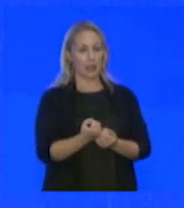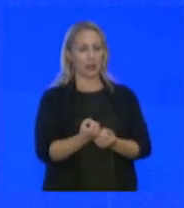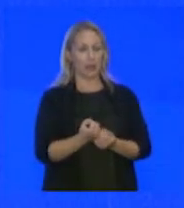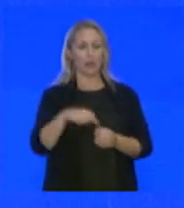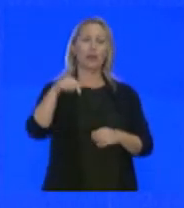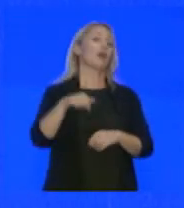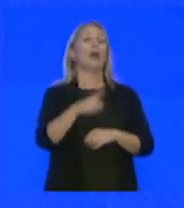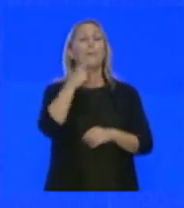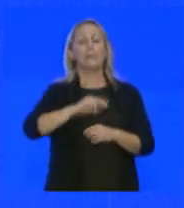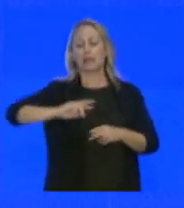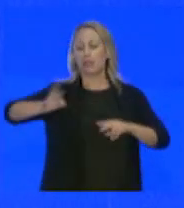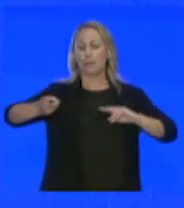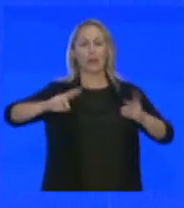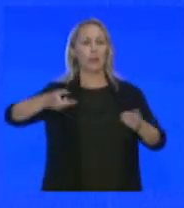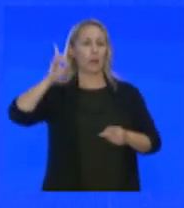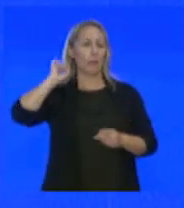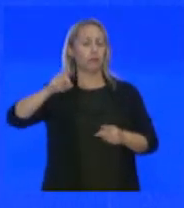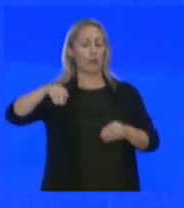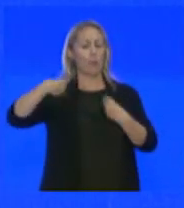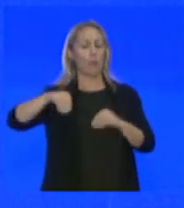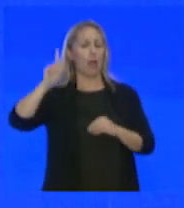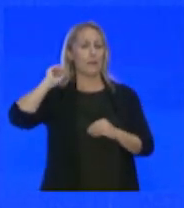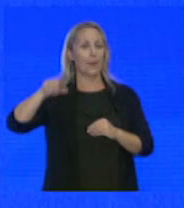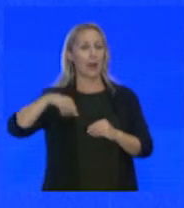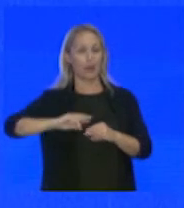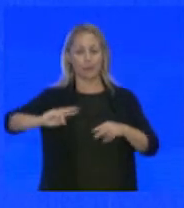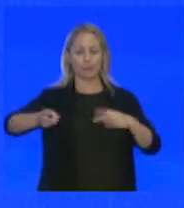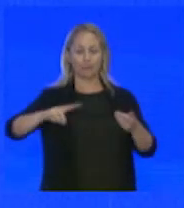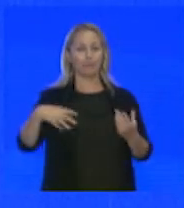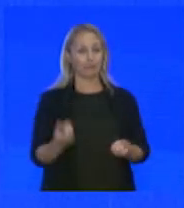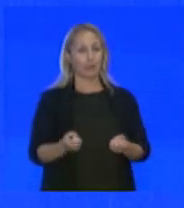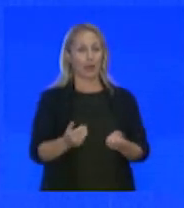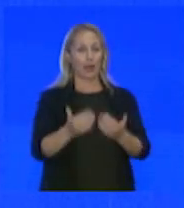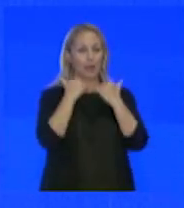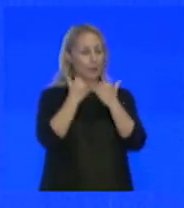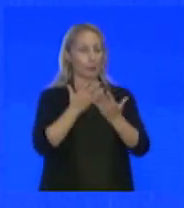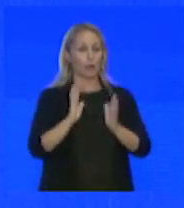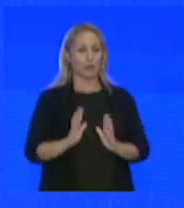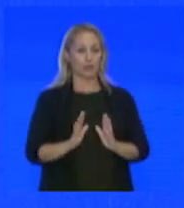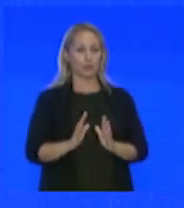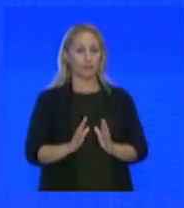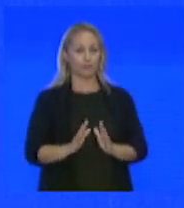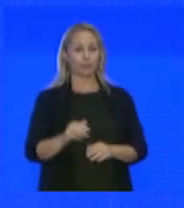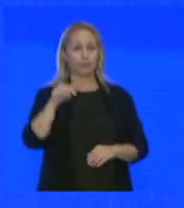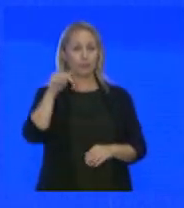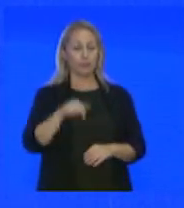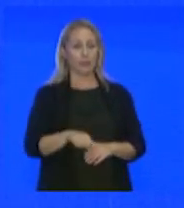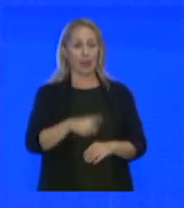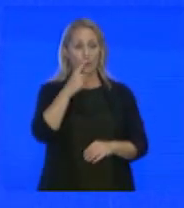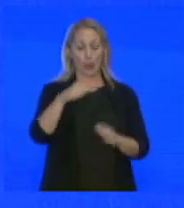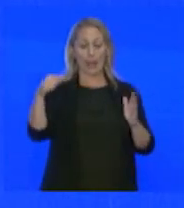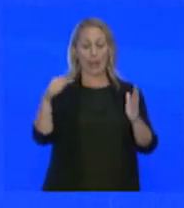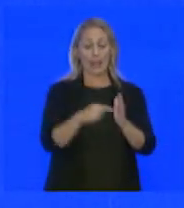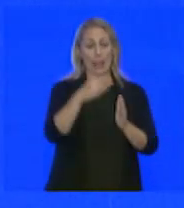ανεξέλεγκτο παραεμπόριο. Σε αυτά τα προβλήματα απαντούν ενέργειές μας. Άμεση πρόσληψη 1.500